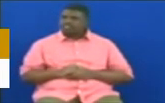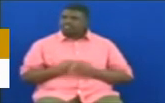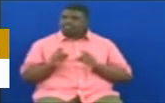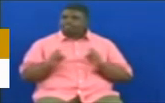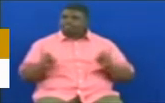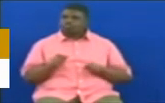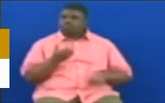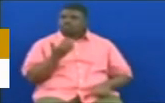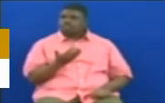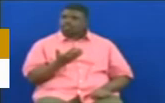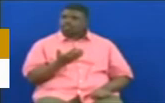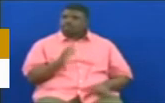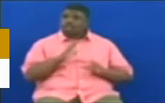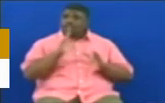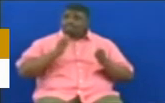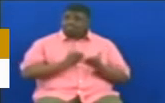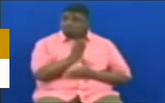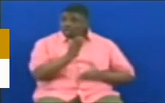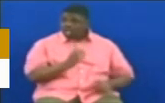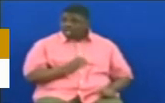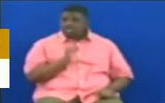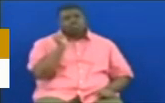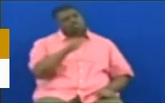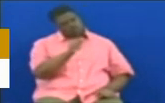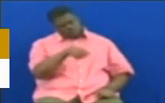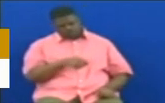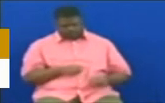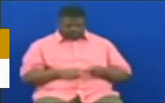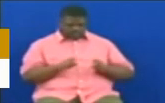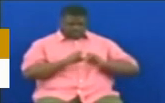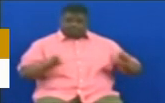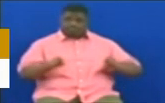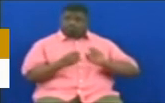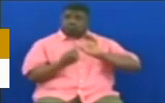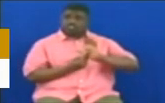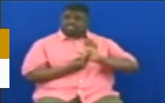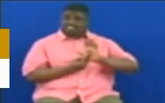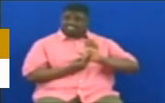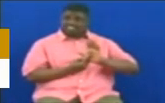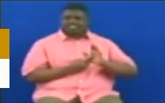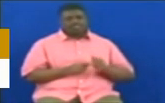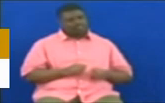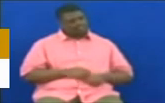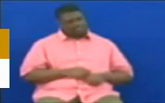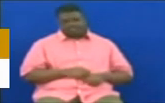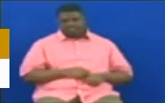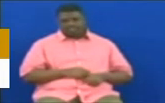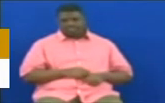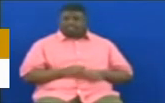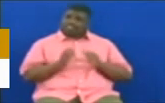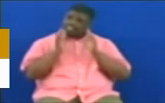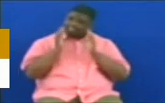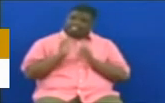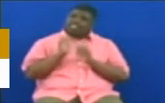Kifungu cha tano. Kifungu cha tano kinafikiwa. Kifungu cha sita, kifungu cha tano kina marekebisho ya Mheshimiwa